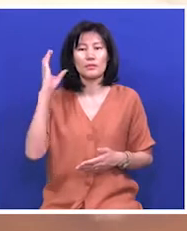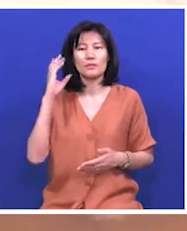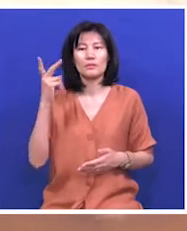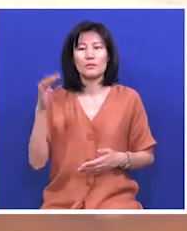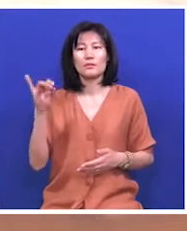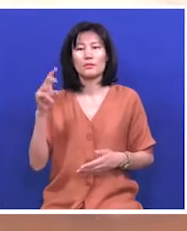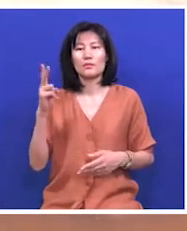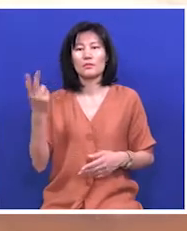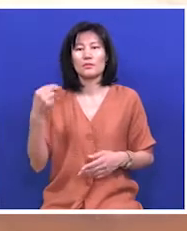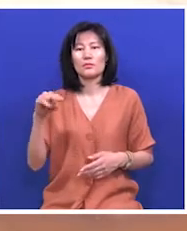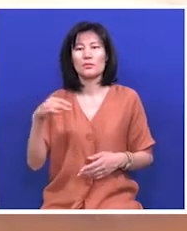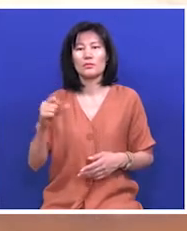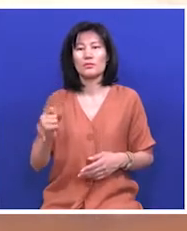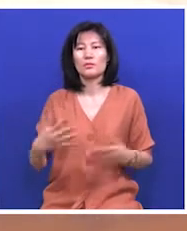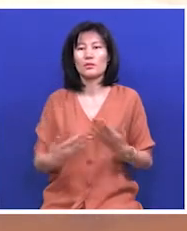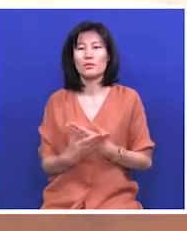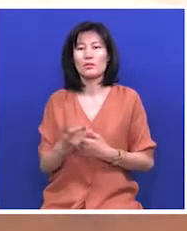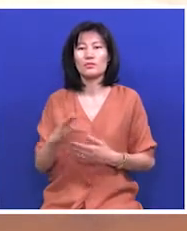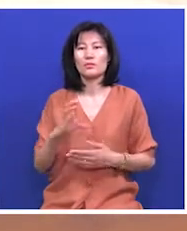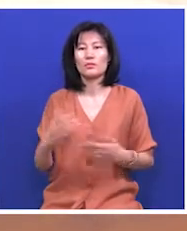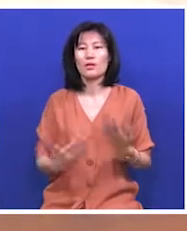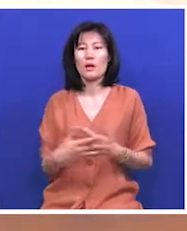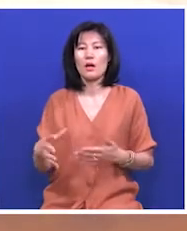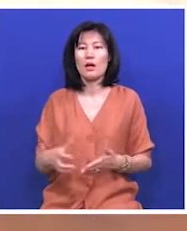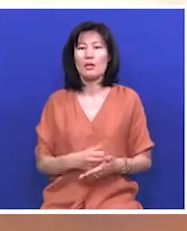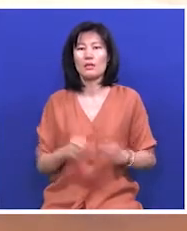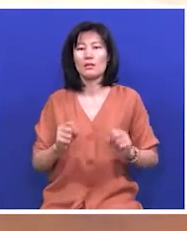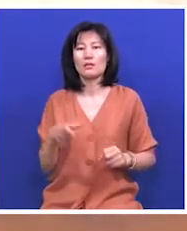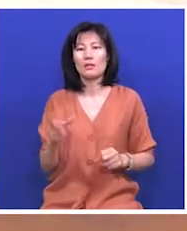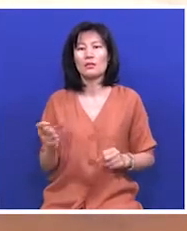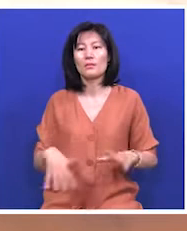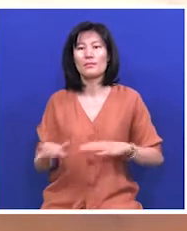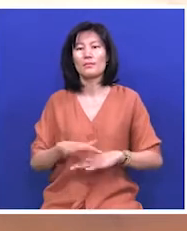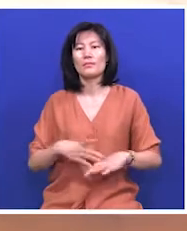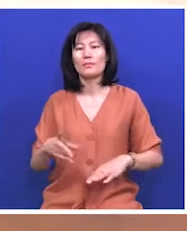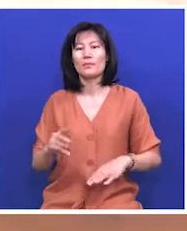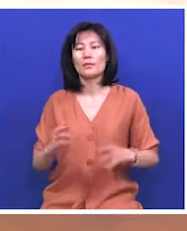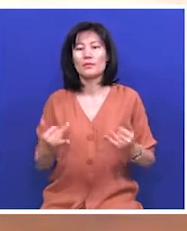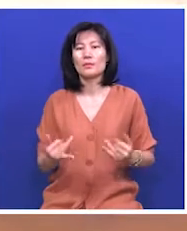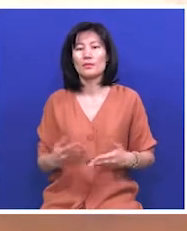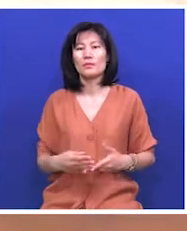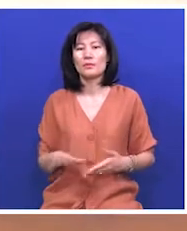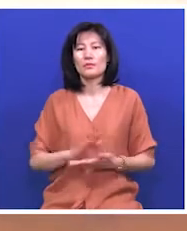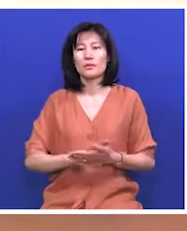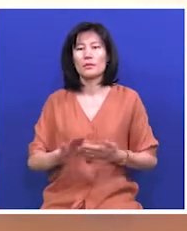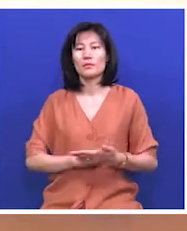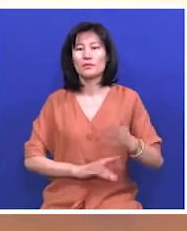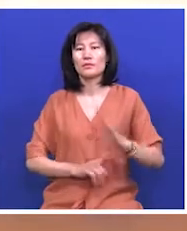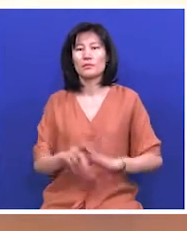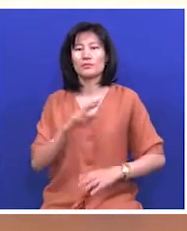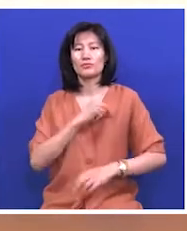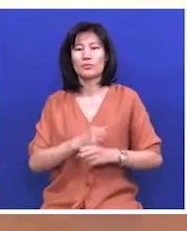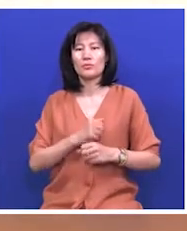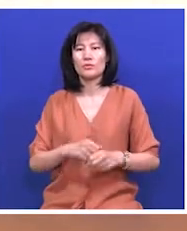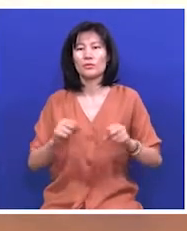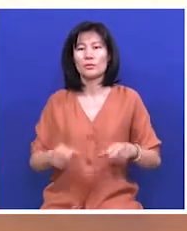мына заключение, мына Нұрдала көшесі мен Жаңа Тұрмыс көшесіне мына заключение алған адамдар бары мына тазалап